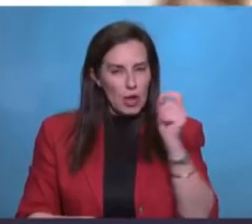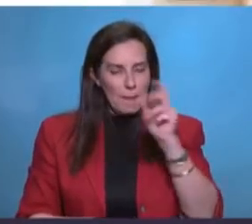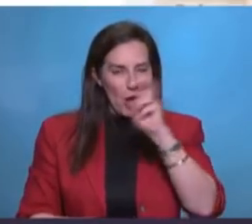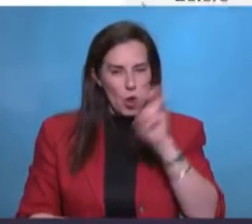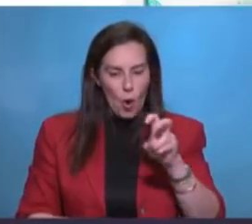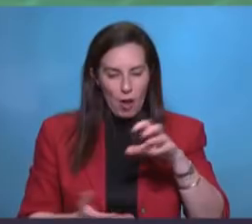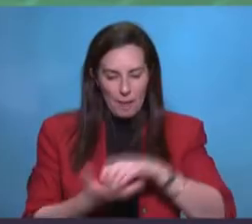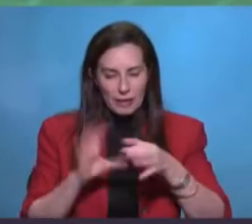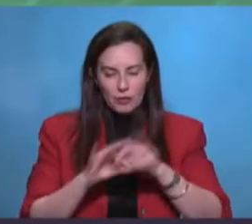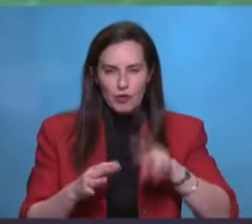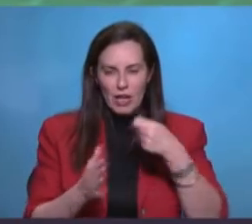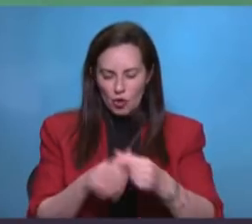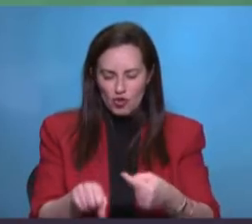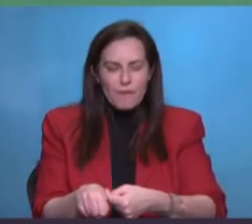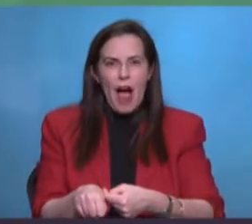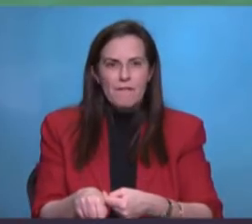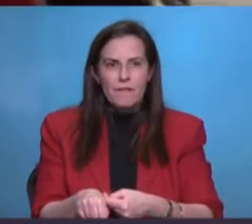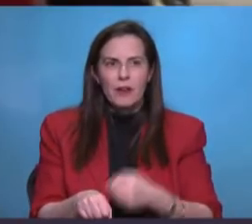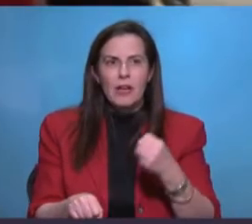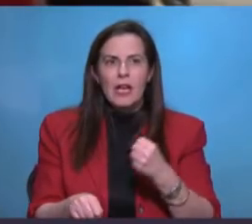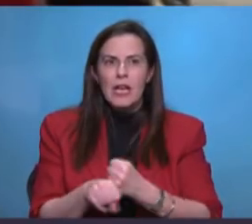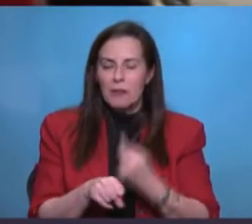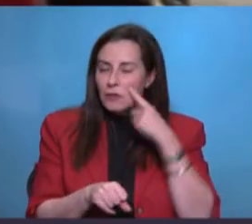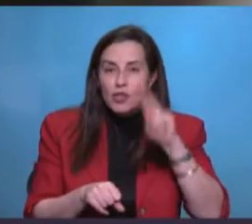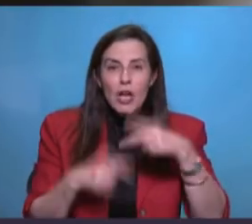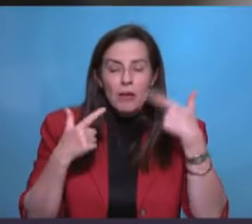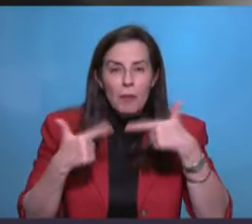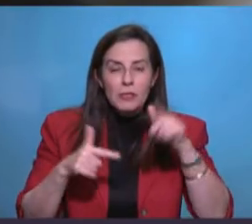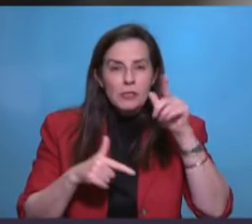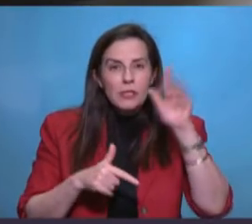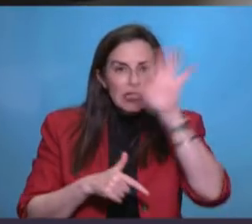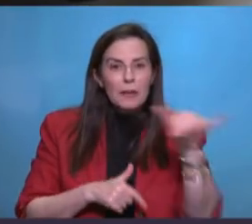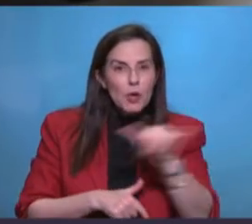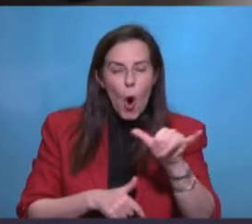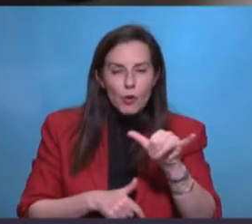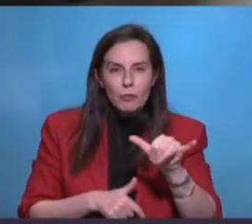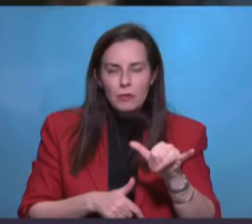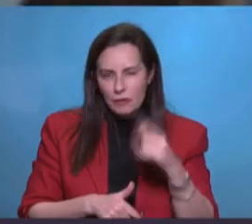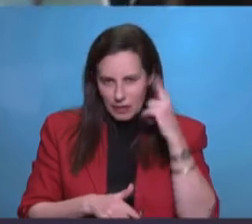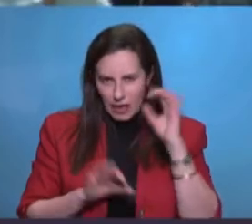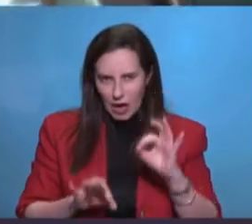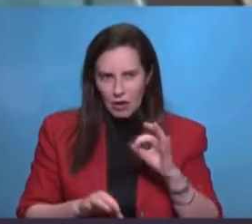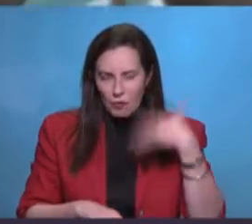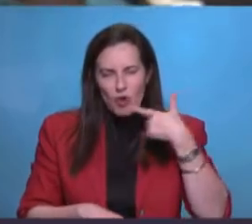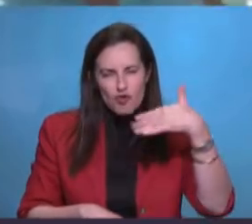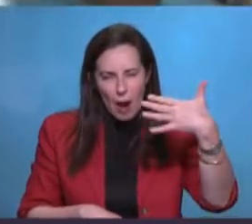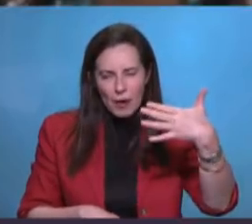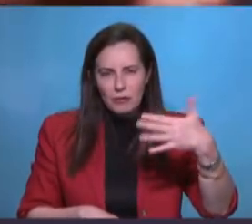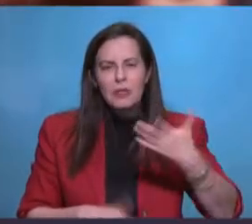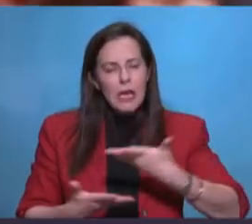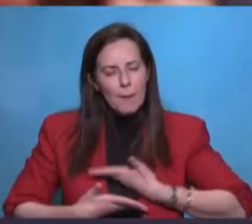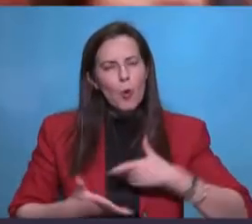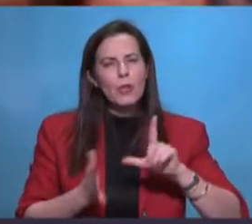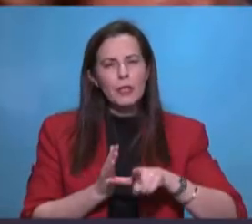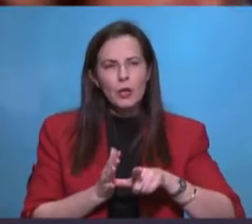אפשר לרכוש היום שבב ולהשתיל אותו בעזרת סרטון עשה זאת בעצמך מיוטיוב, וסביר להניח שבתוך שנים אחדות יאמצו את